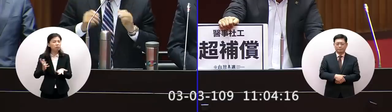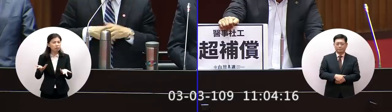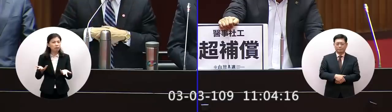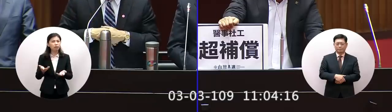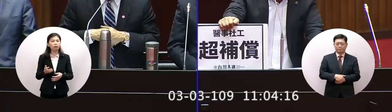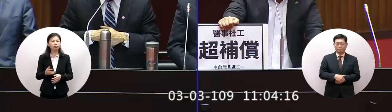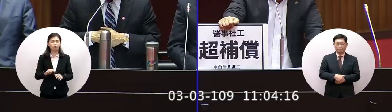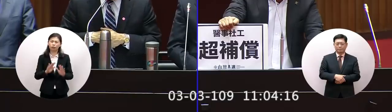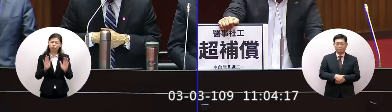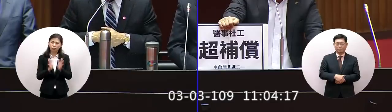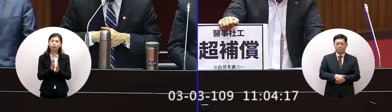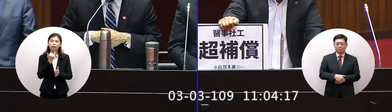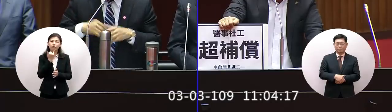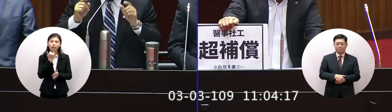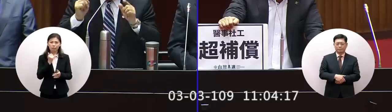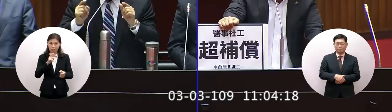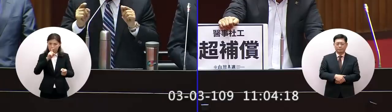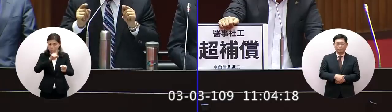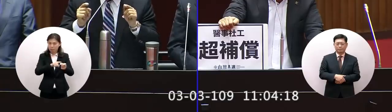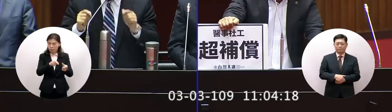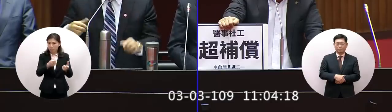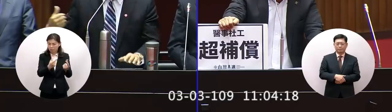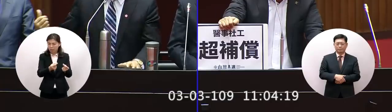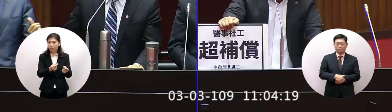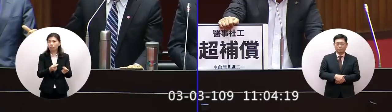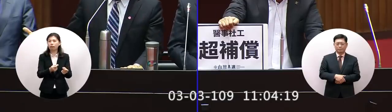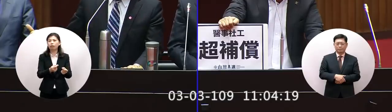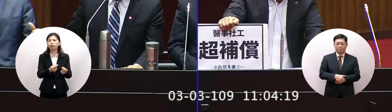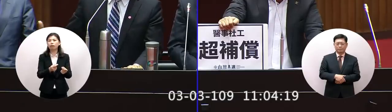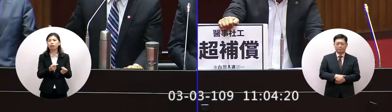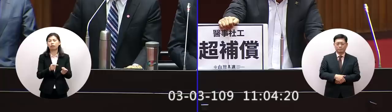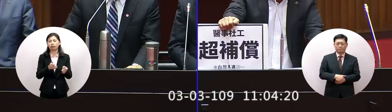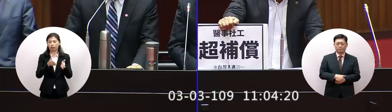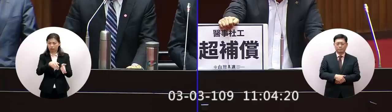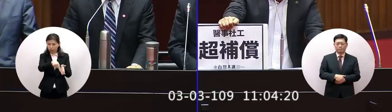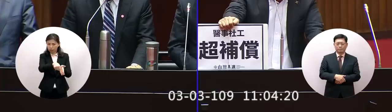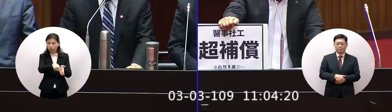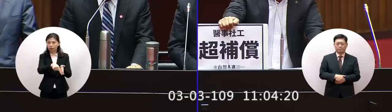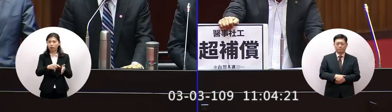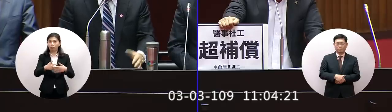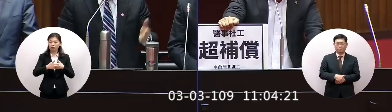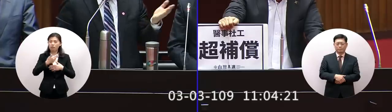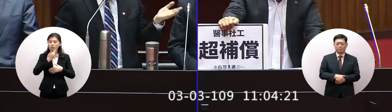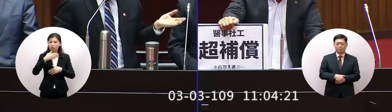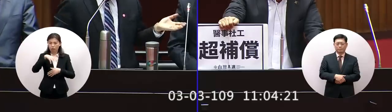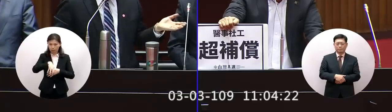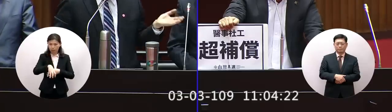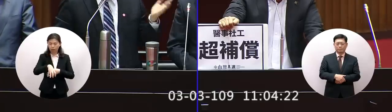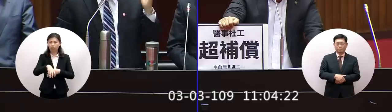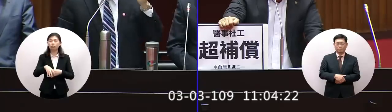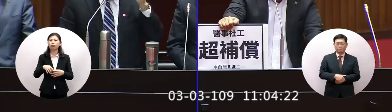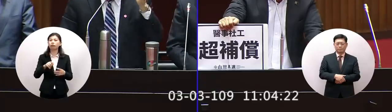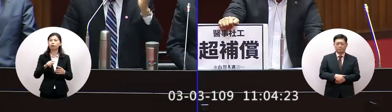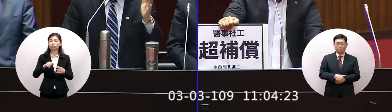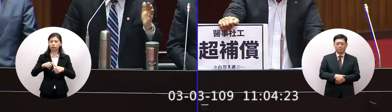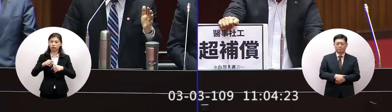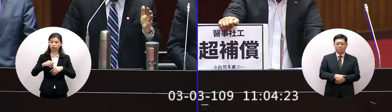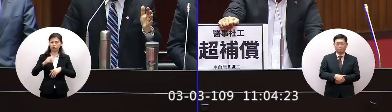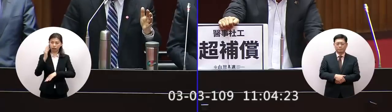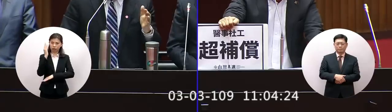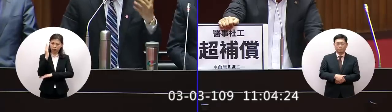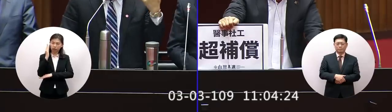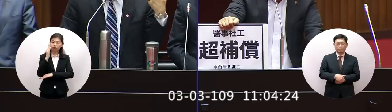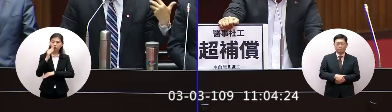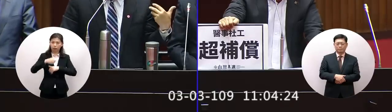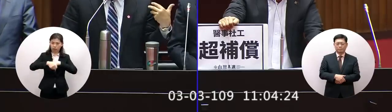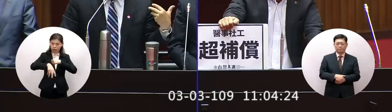只要会当达成效果，咱的卫生福利部、咱的